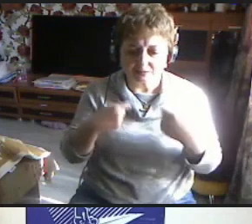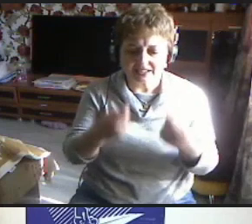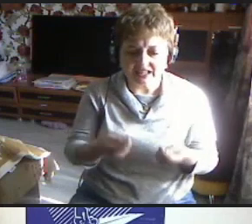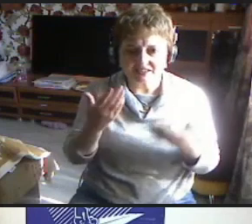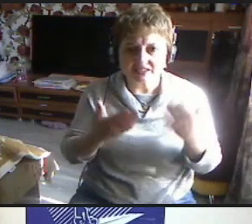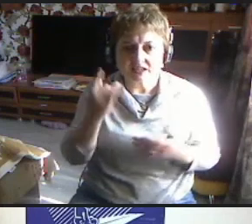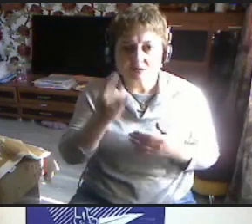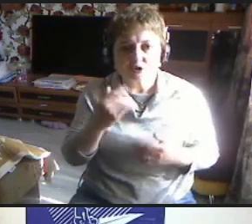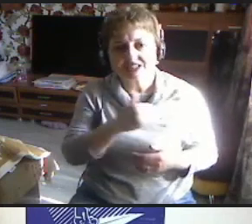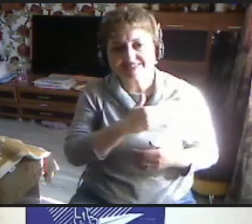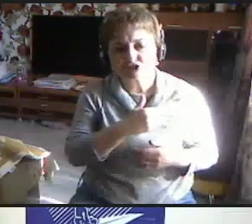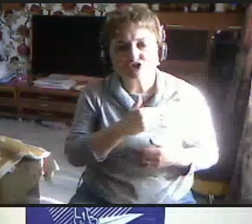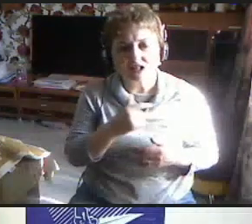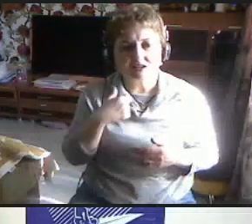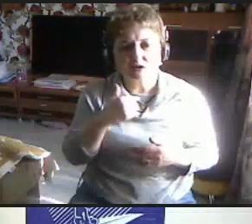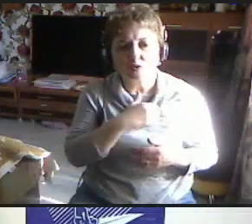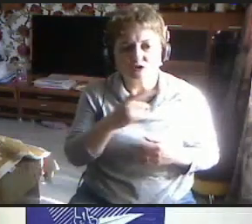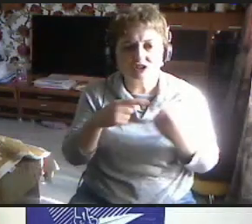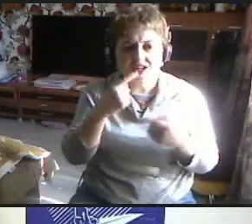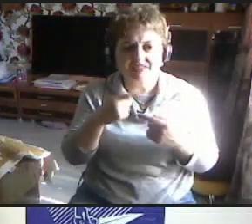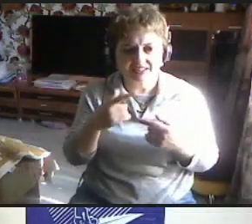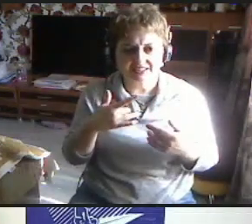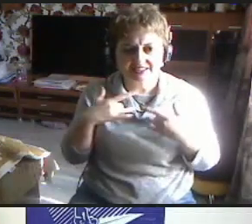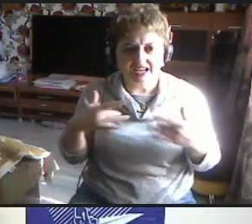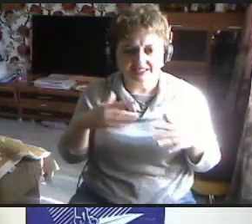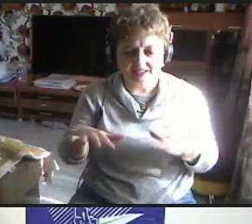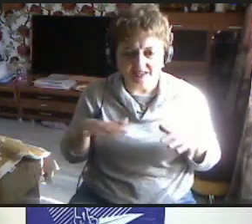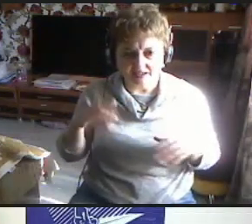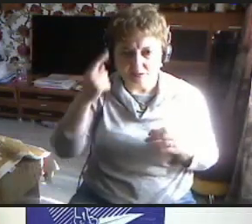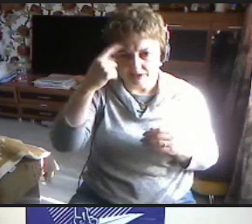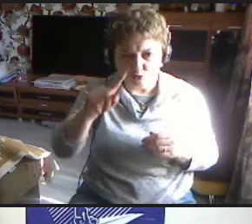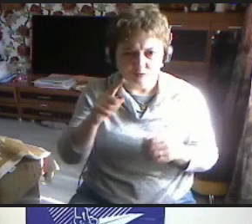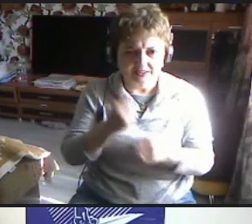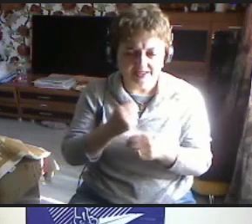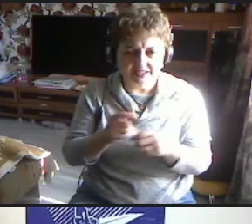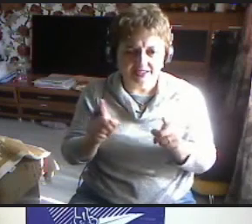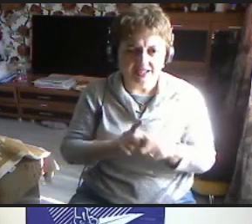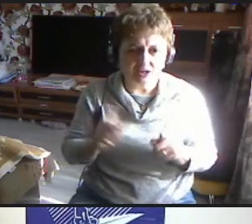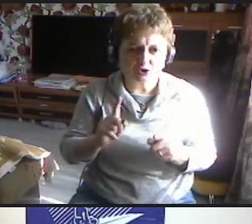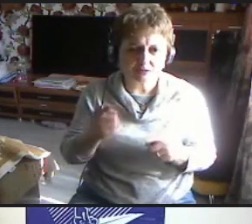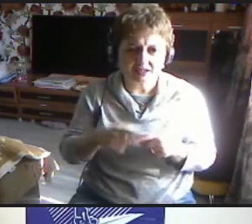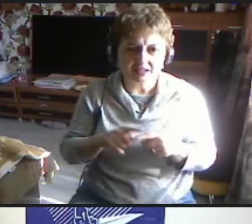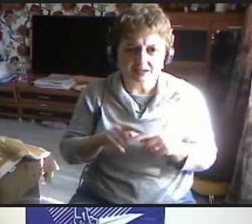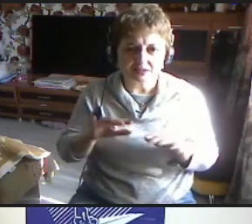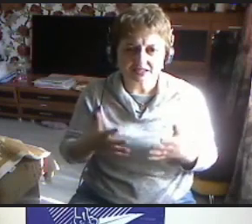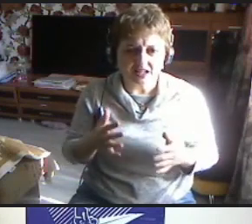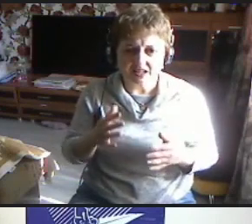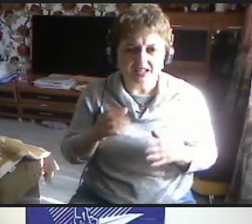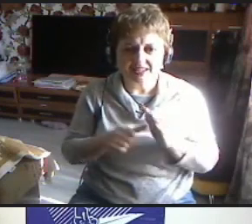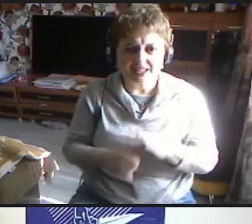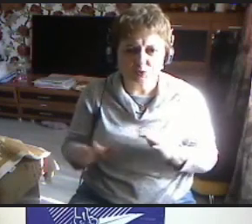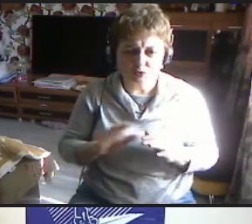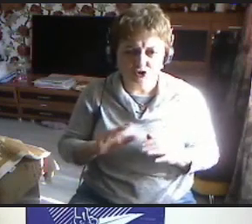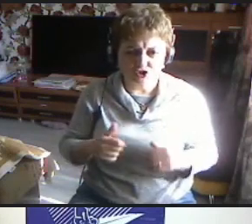желание, что он хочет говорить со сцены, придумайте, сделайте так, чтобы это происходило, не унижая достоинства